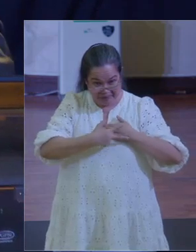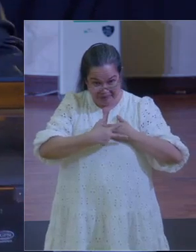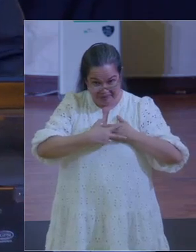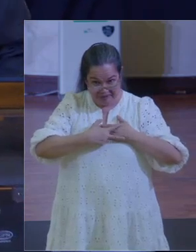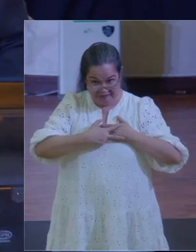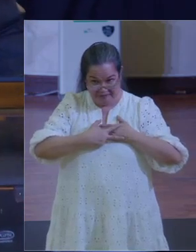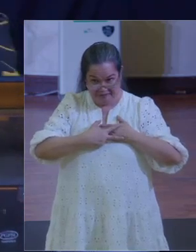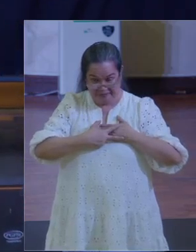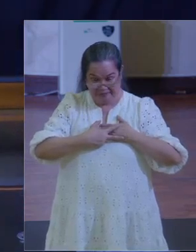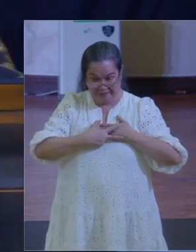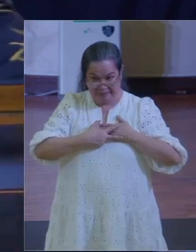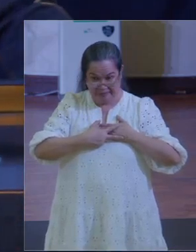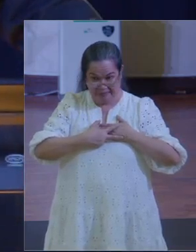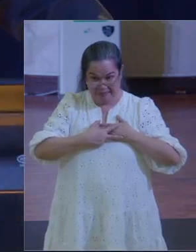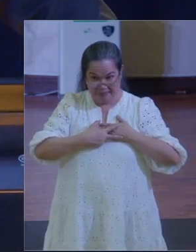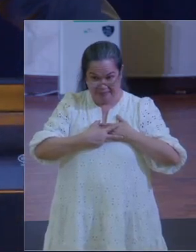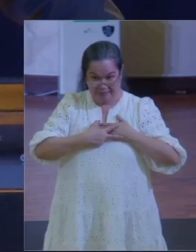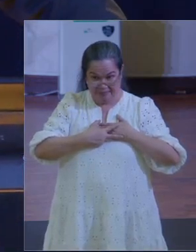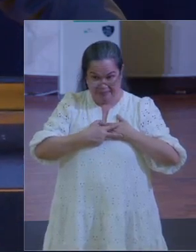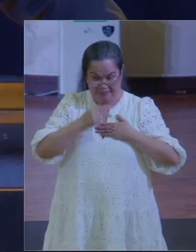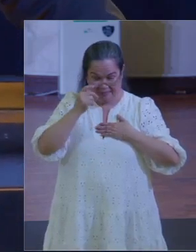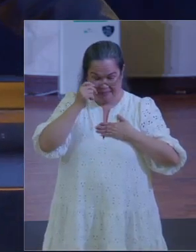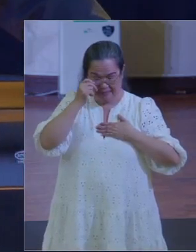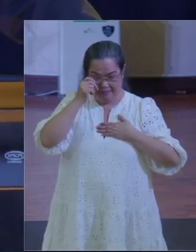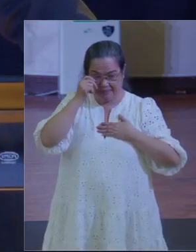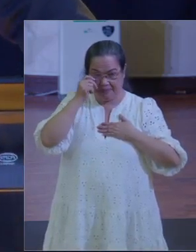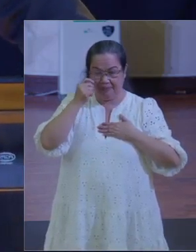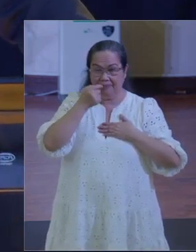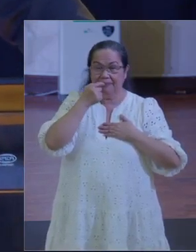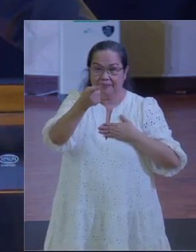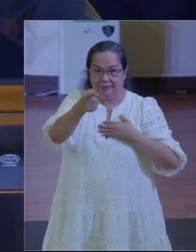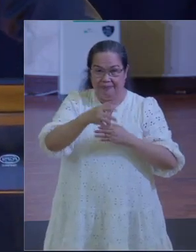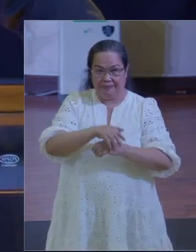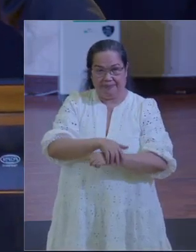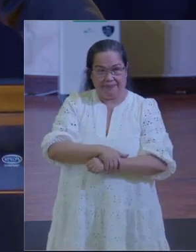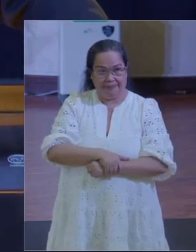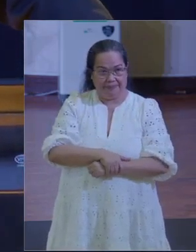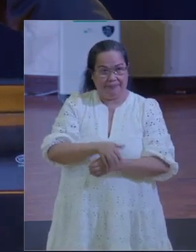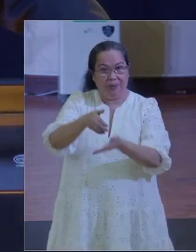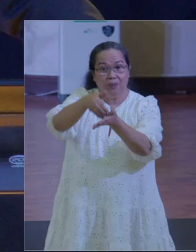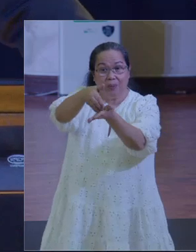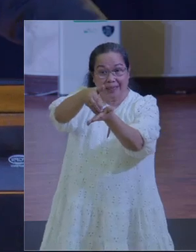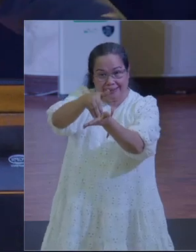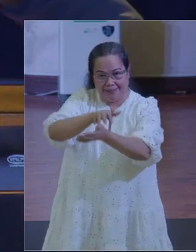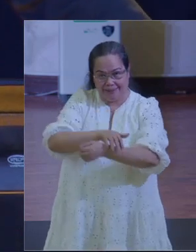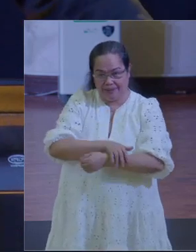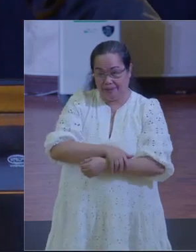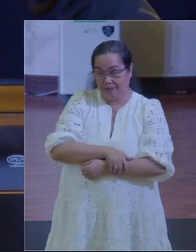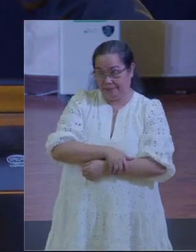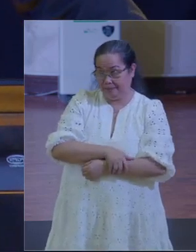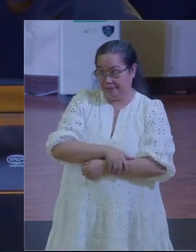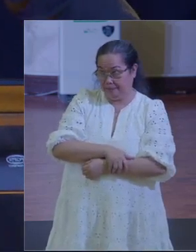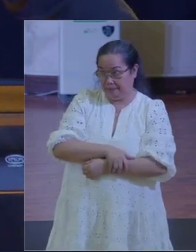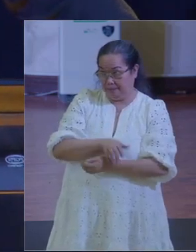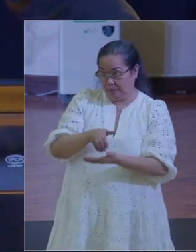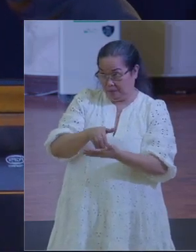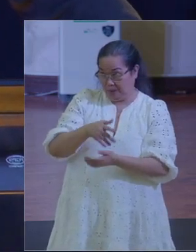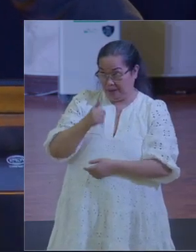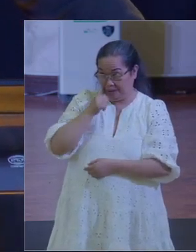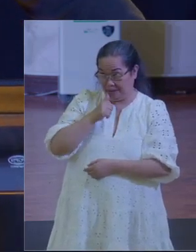Alam niyo, minsan may nagsabi sa akin, Pastor, weakness niya. Talaga, weakness niya,